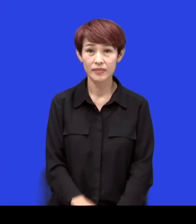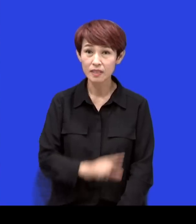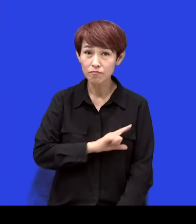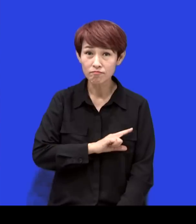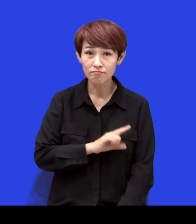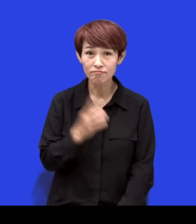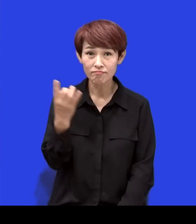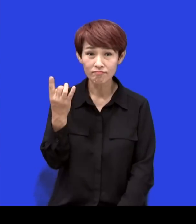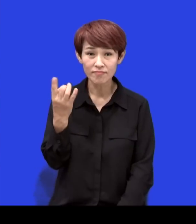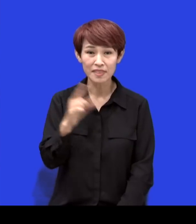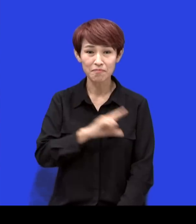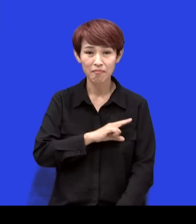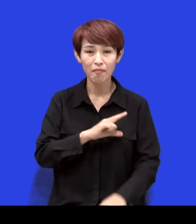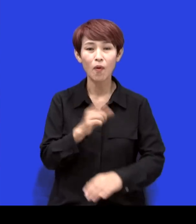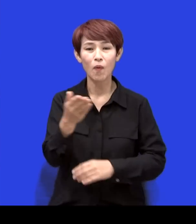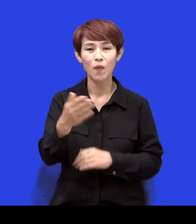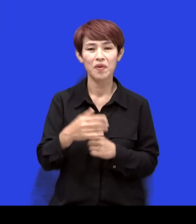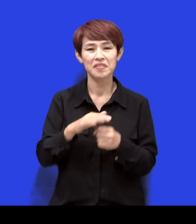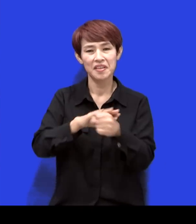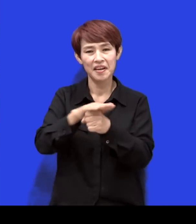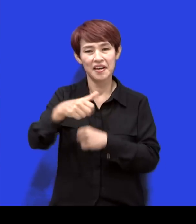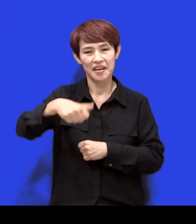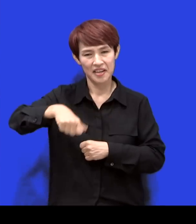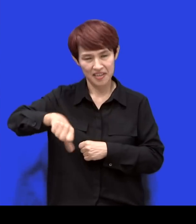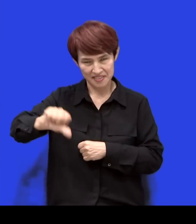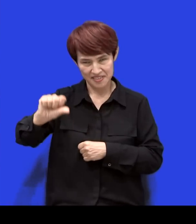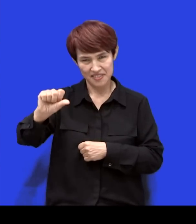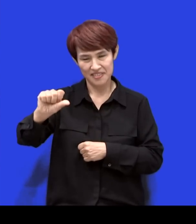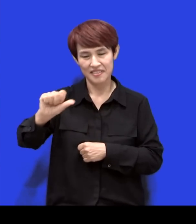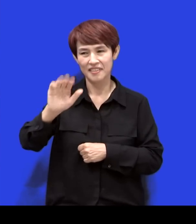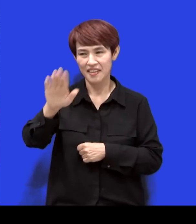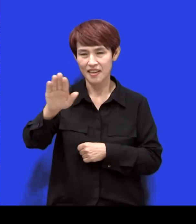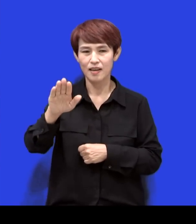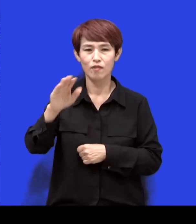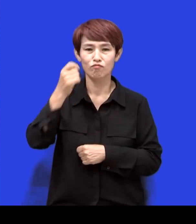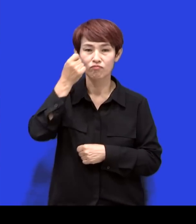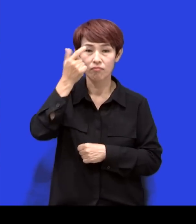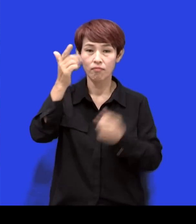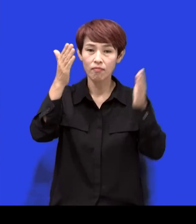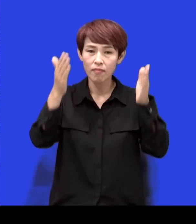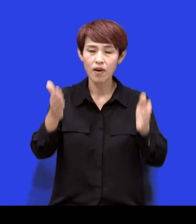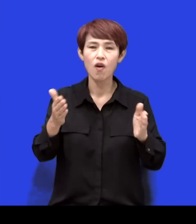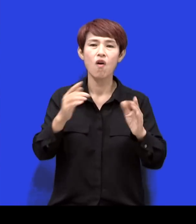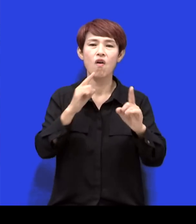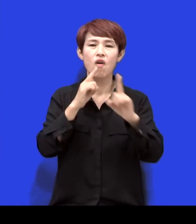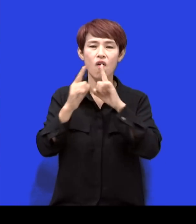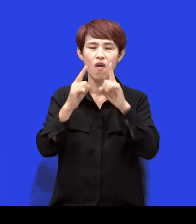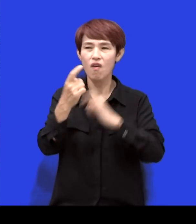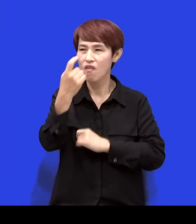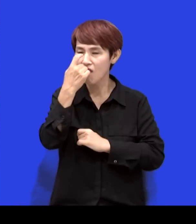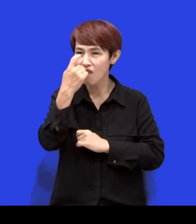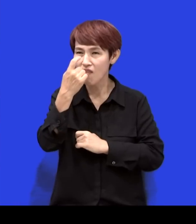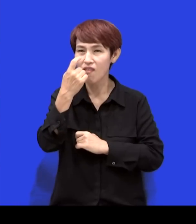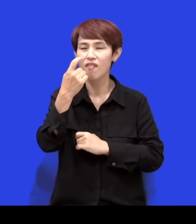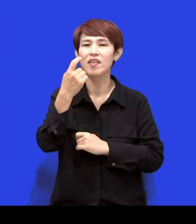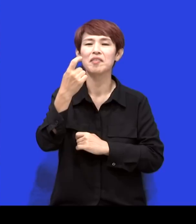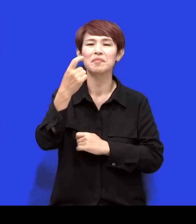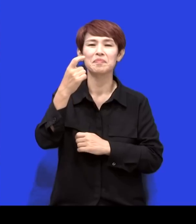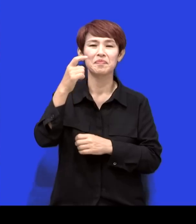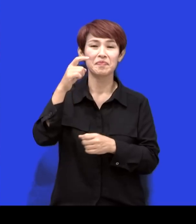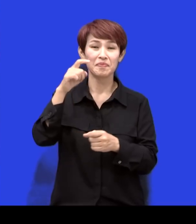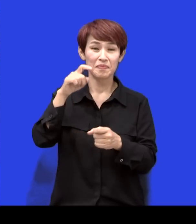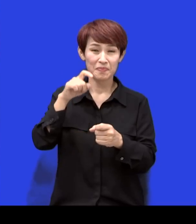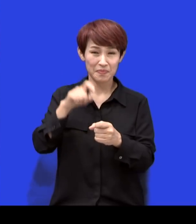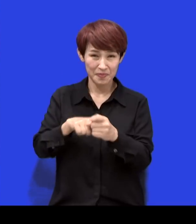본명이 네. 다른 이름이었네요. 네, 네, 사랑하는 본명이 아들 있죠. 정행아 6개월을 기약하고 어학연수라는 가로치고 허울 좋은 이름으로 집